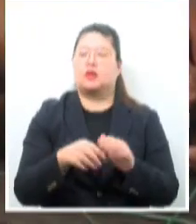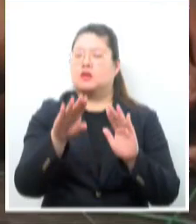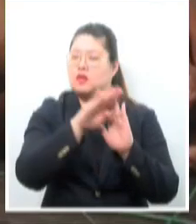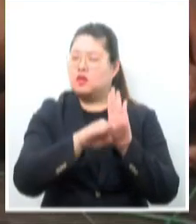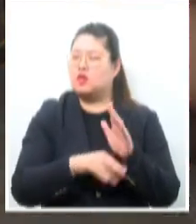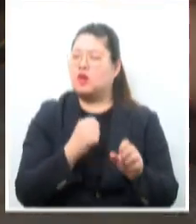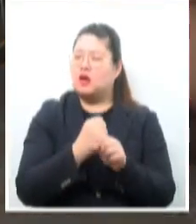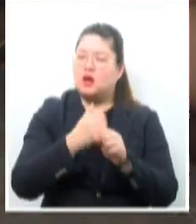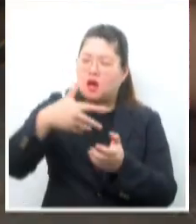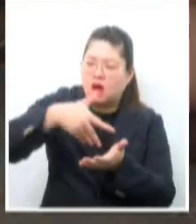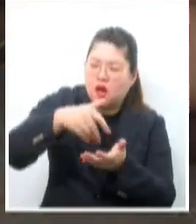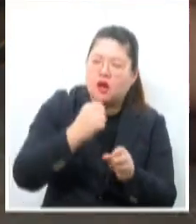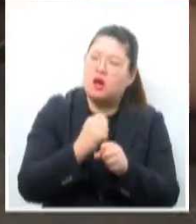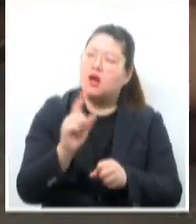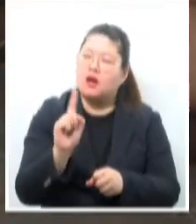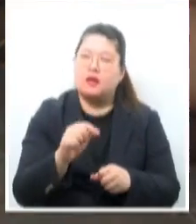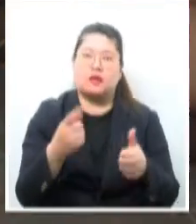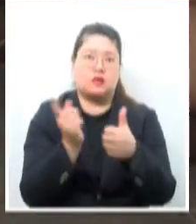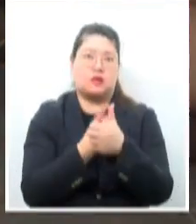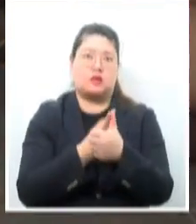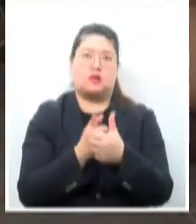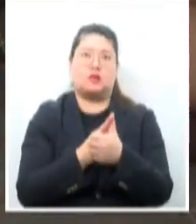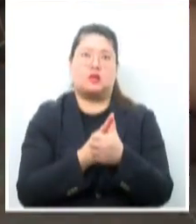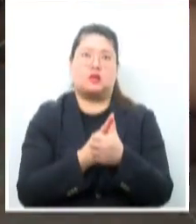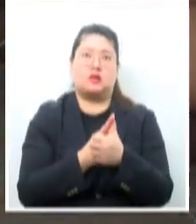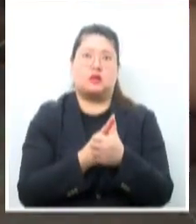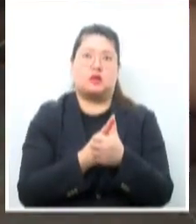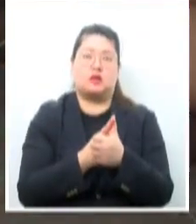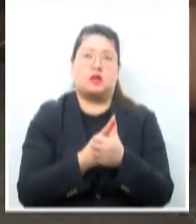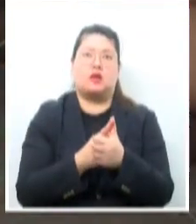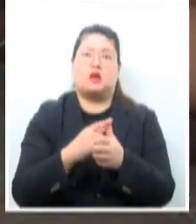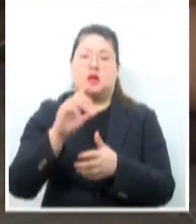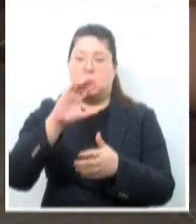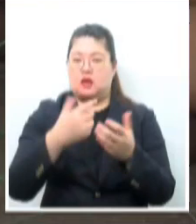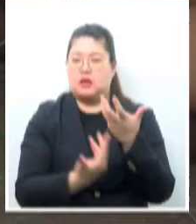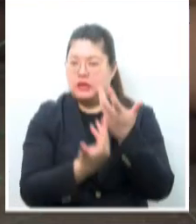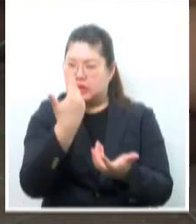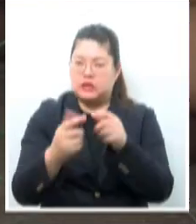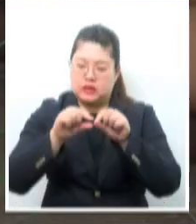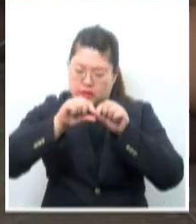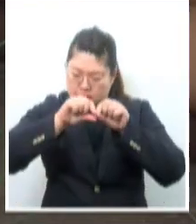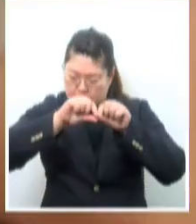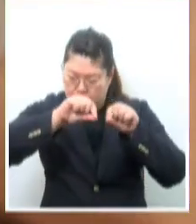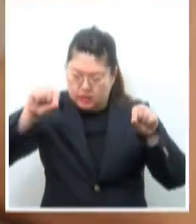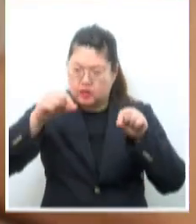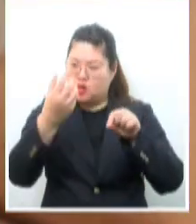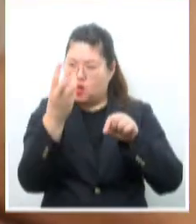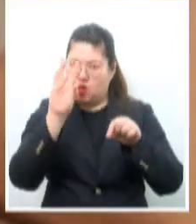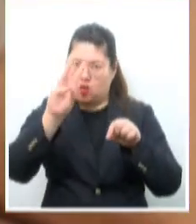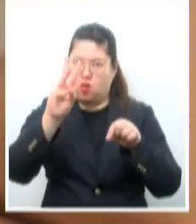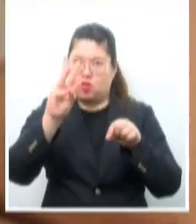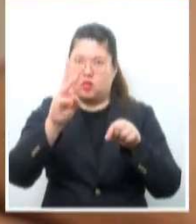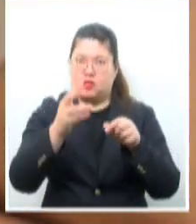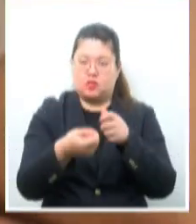ไม้กวาดดอกหญ้า1ใช้ปอ1แผ่นจักเป็นเส้นเล็กประมาณ6เส้นค่ะ